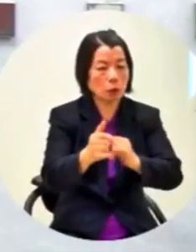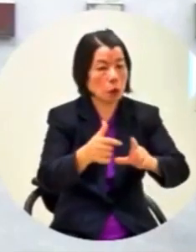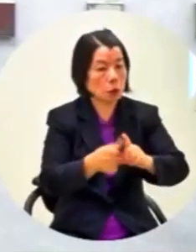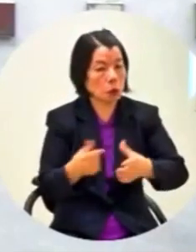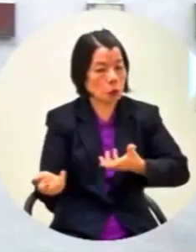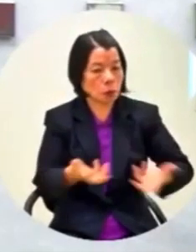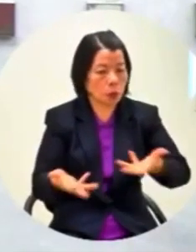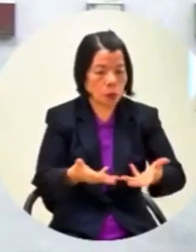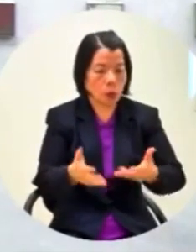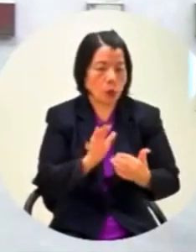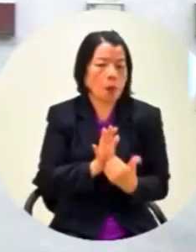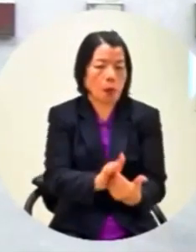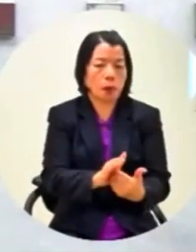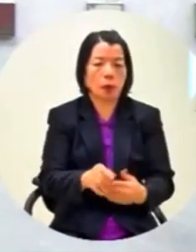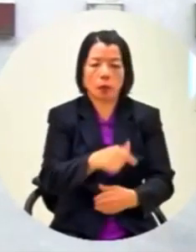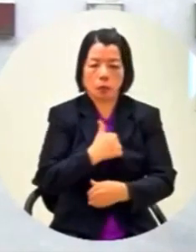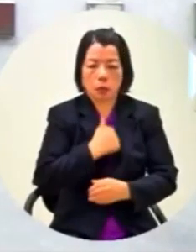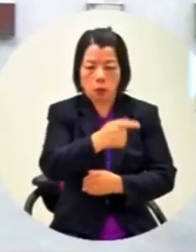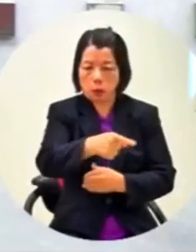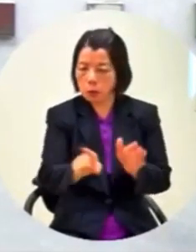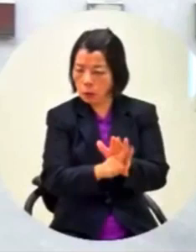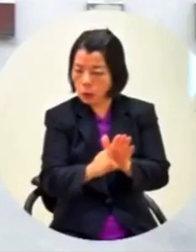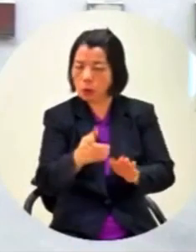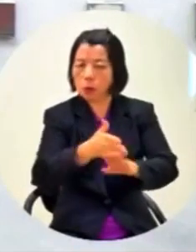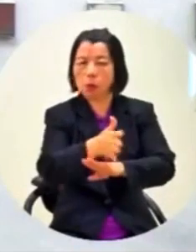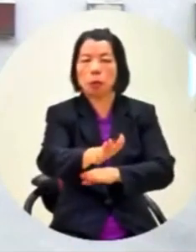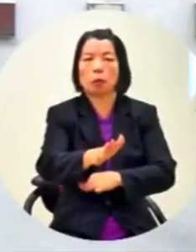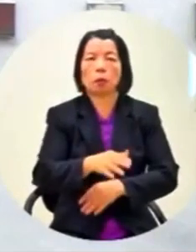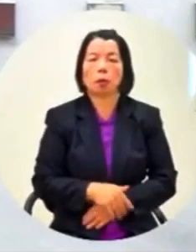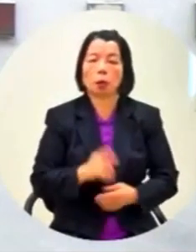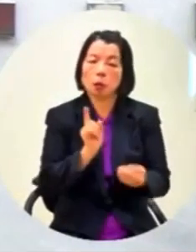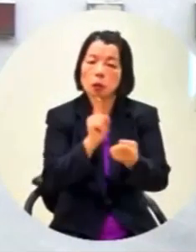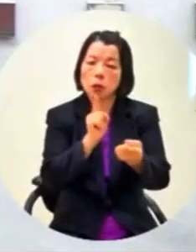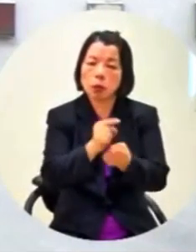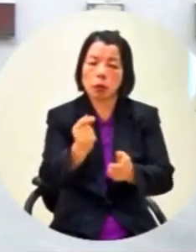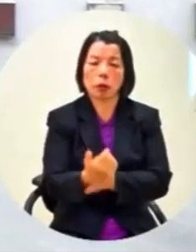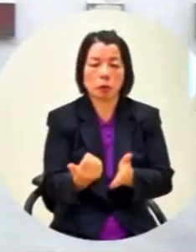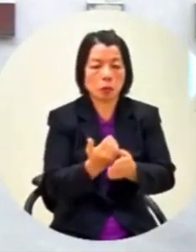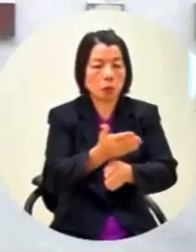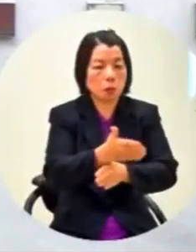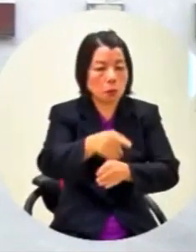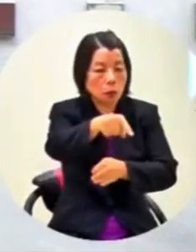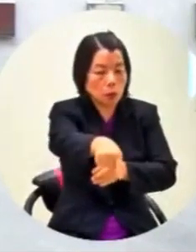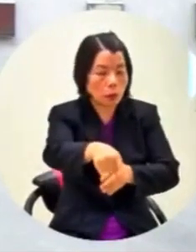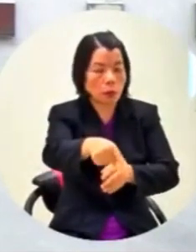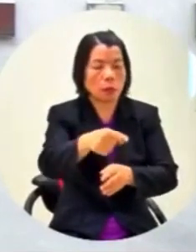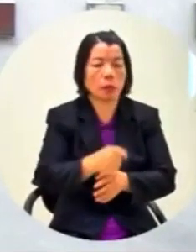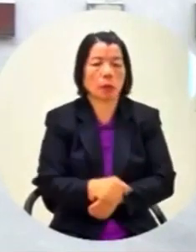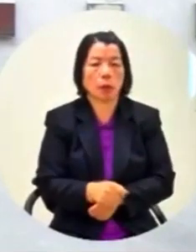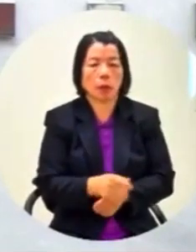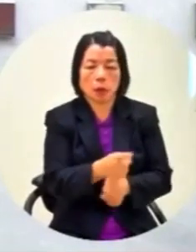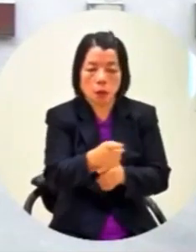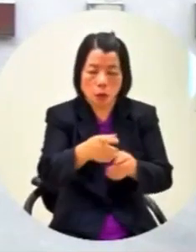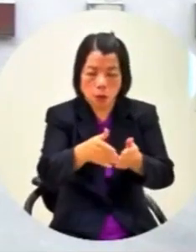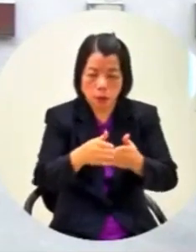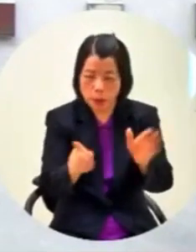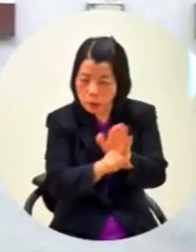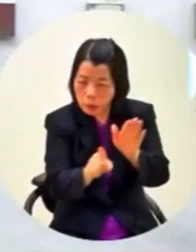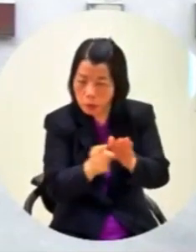们做了实兵的操演，针对潜在社区感染可能性，我们来预做演练跟预